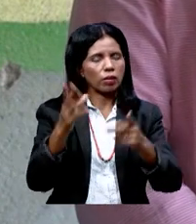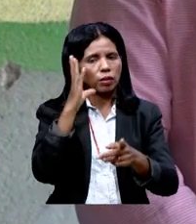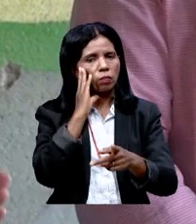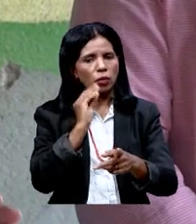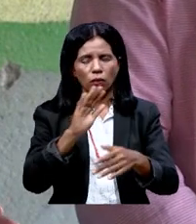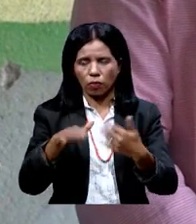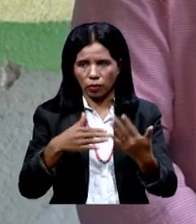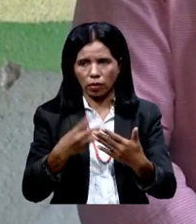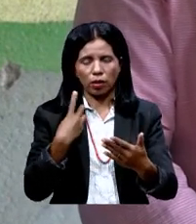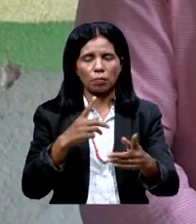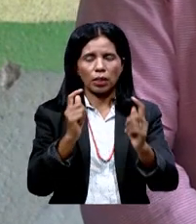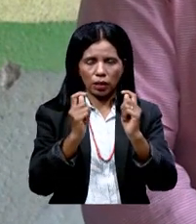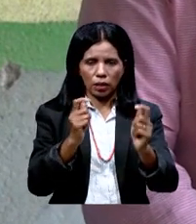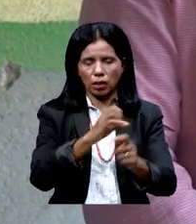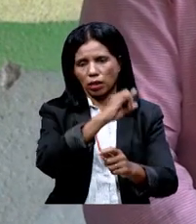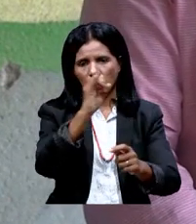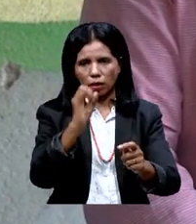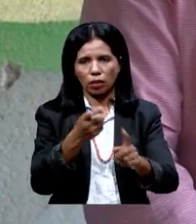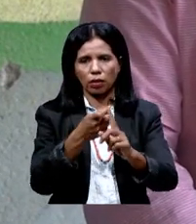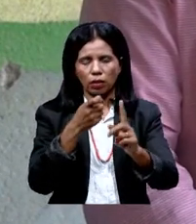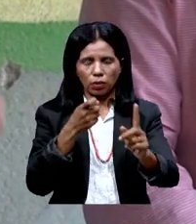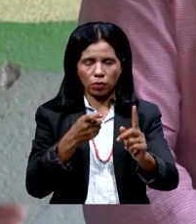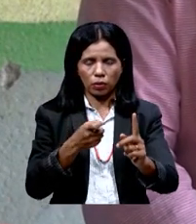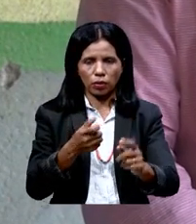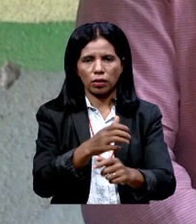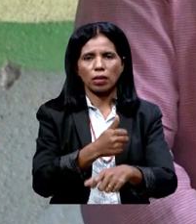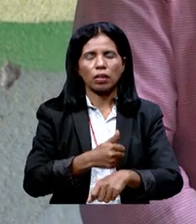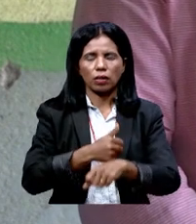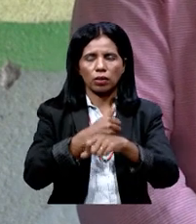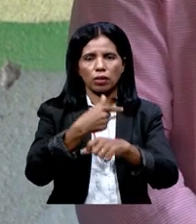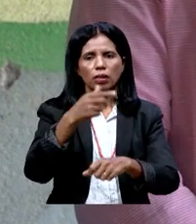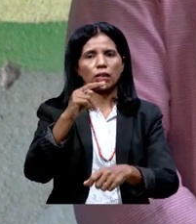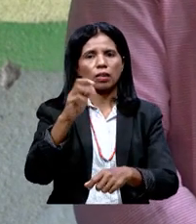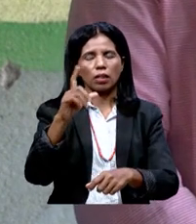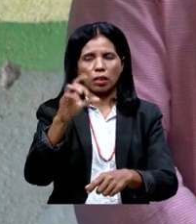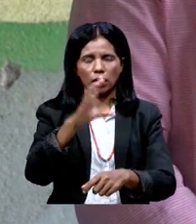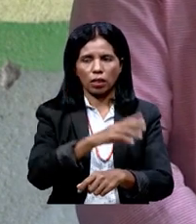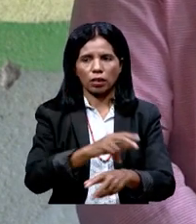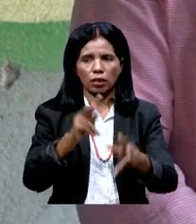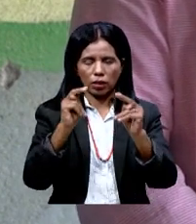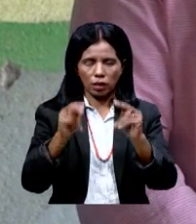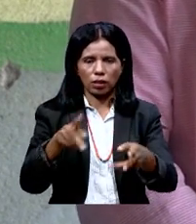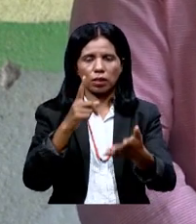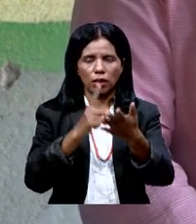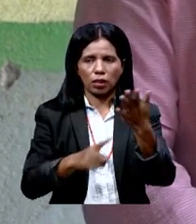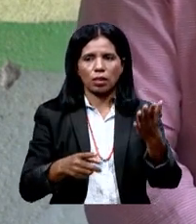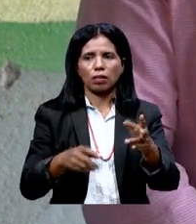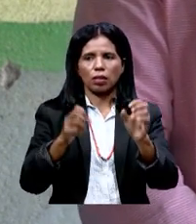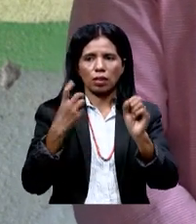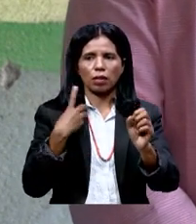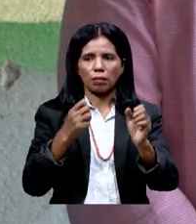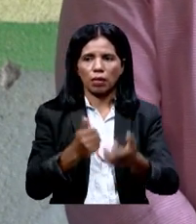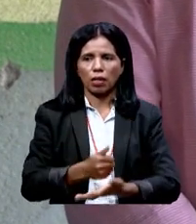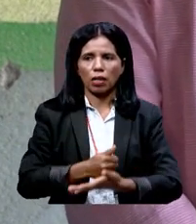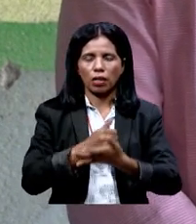ami tenta identifica li usi asesor Quintiliano ami identifica necessidade básica saida ma pelo menos bela